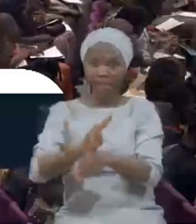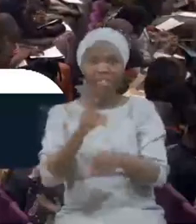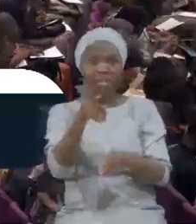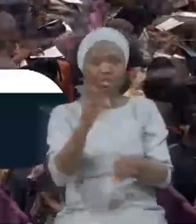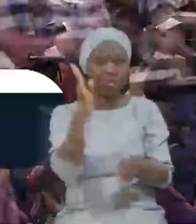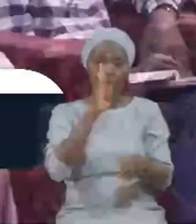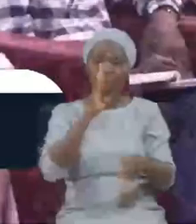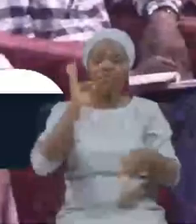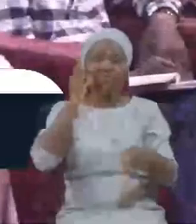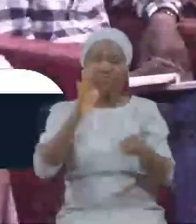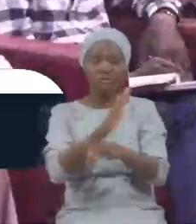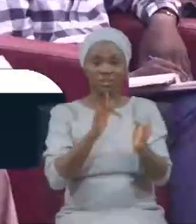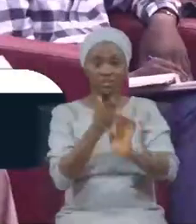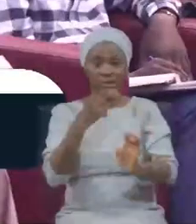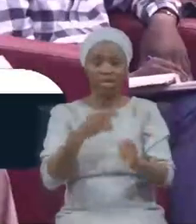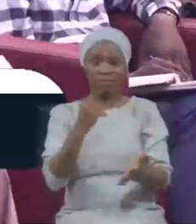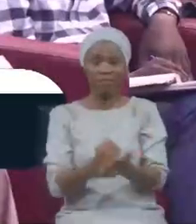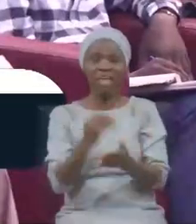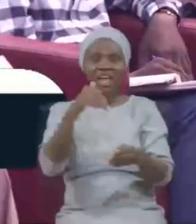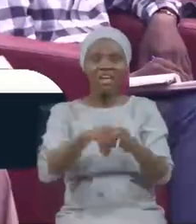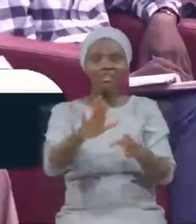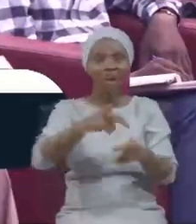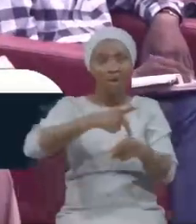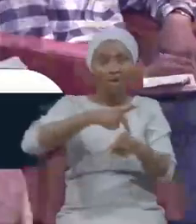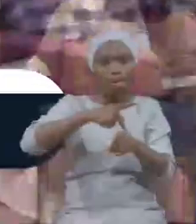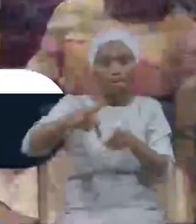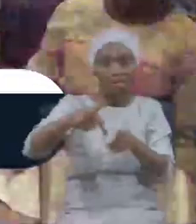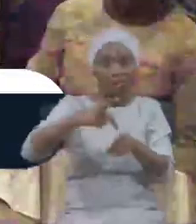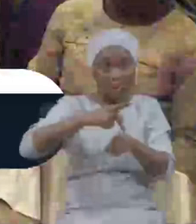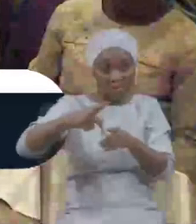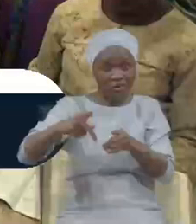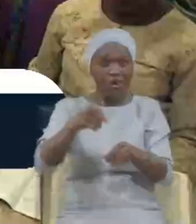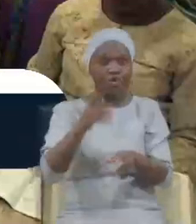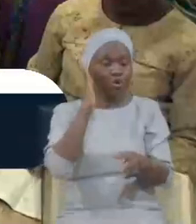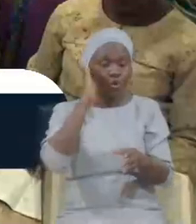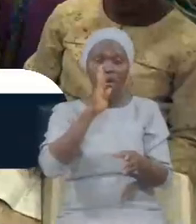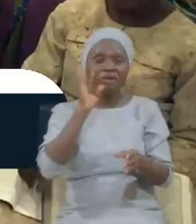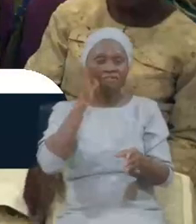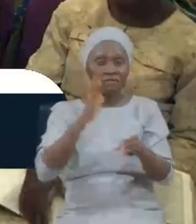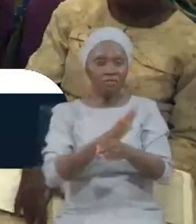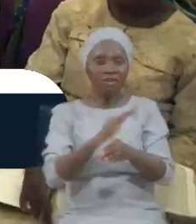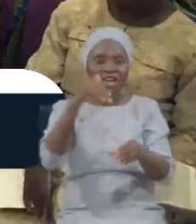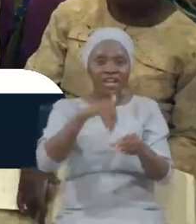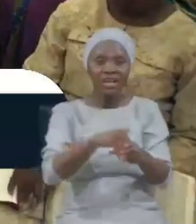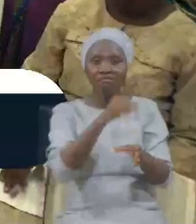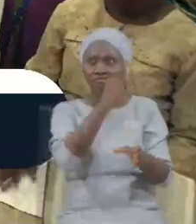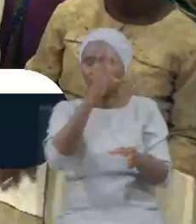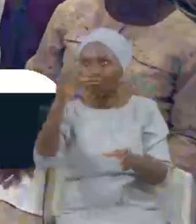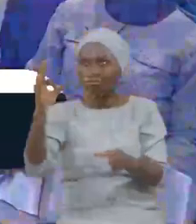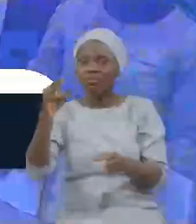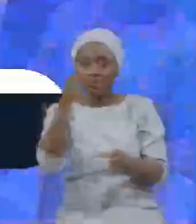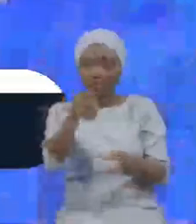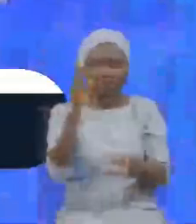féconde. Votre profession sera féconde. Pour gagner des âmes, vous serez